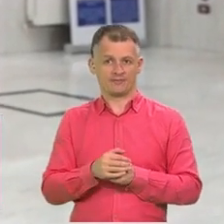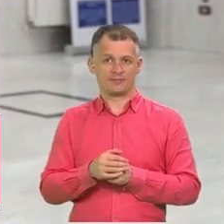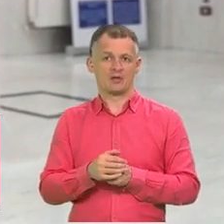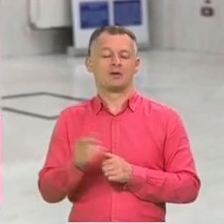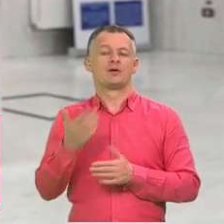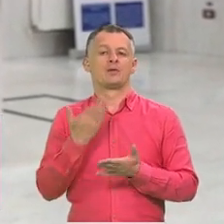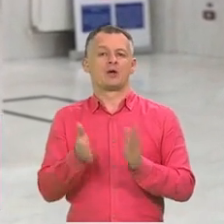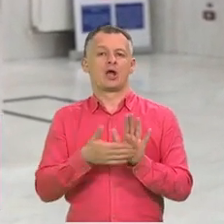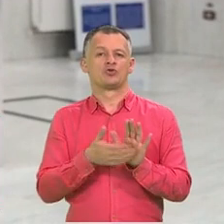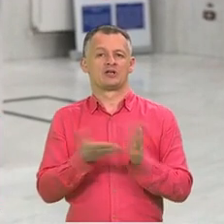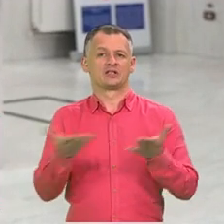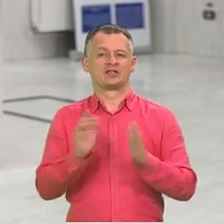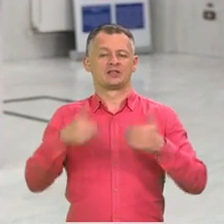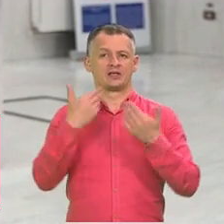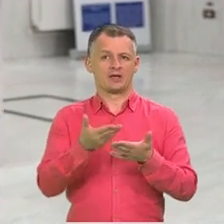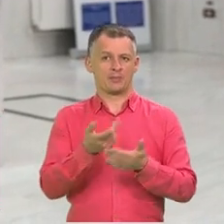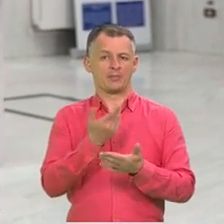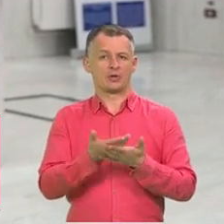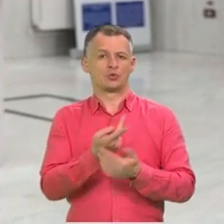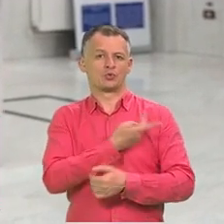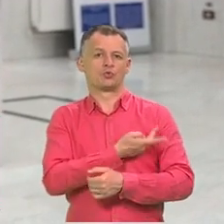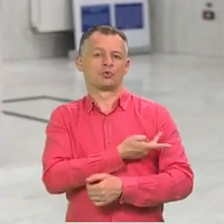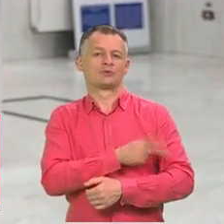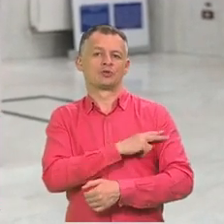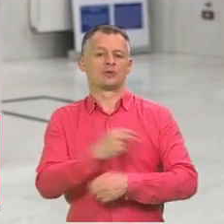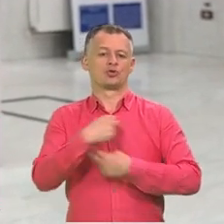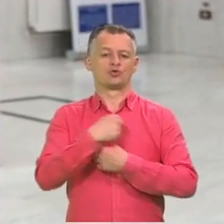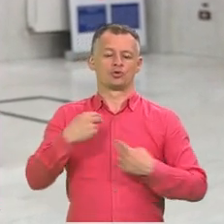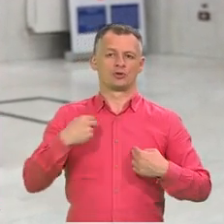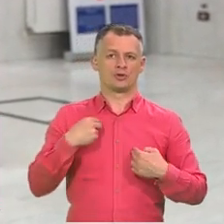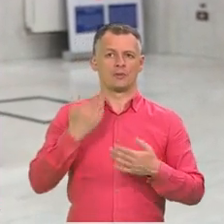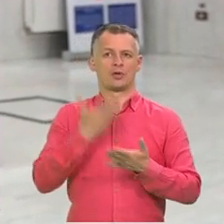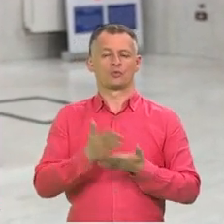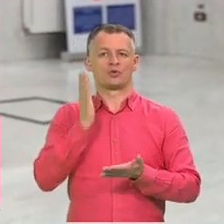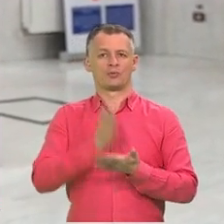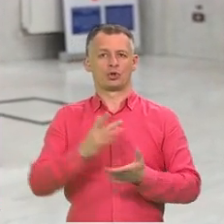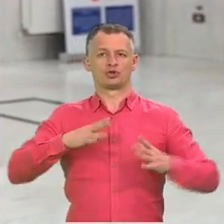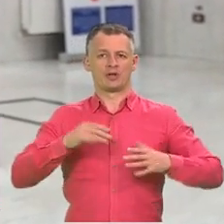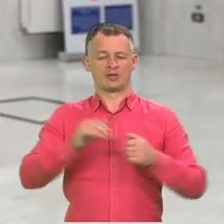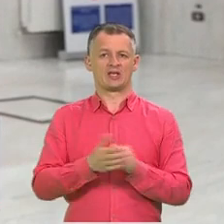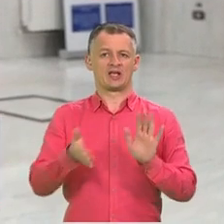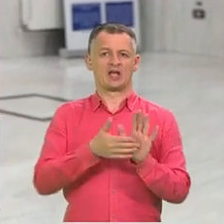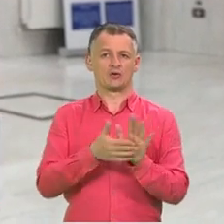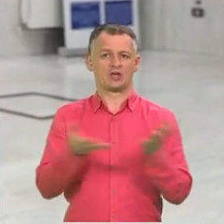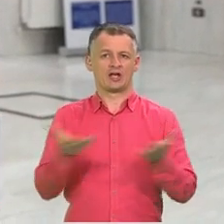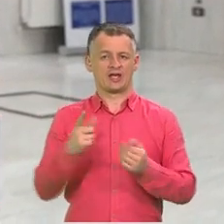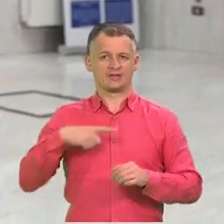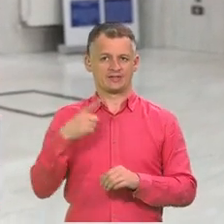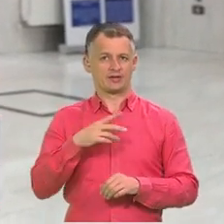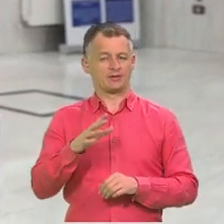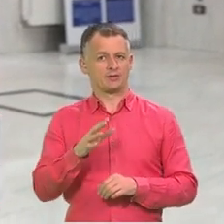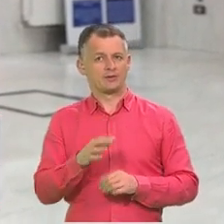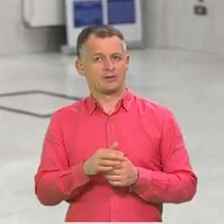cauzele care sunt atribuite în competența judecătorului de drepturi și libertăți, cauzele în care există riscul